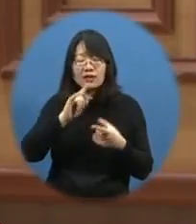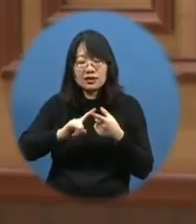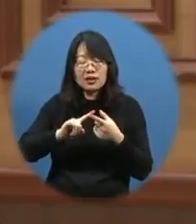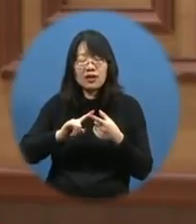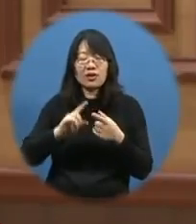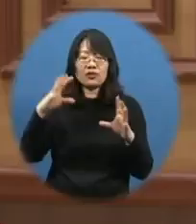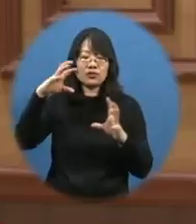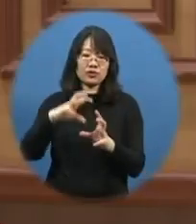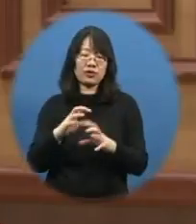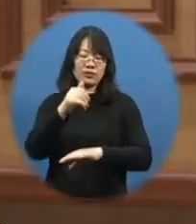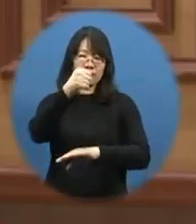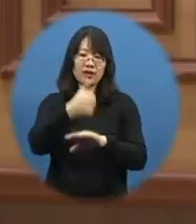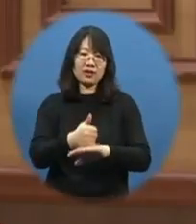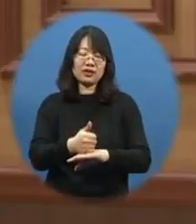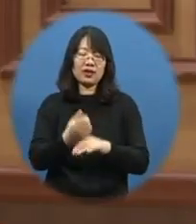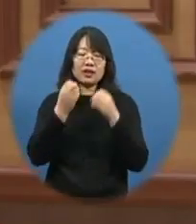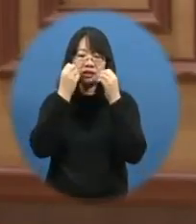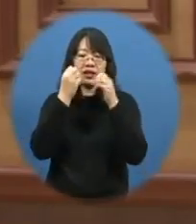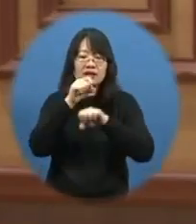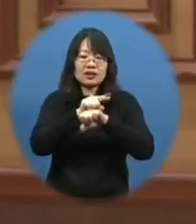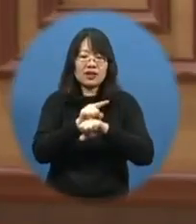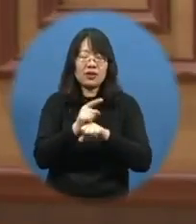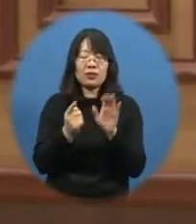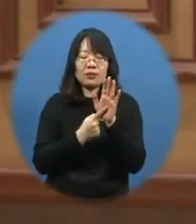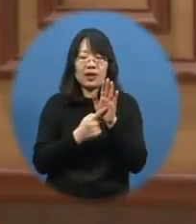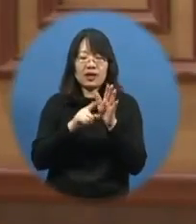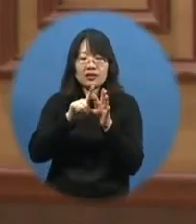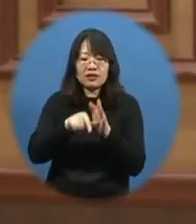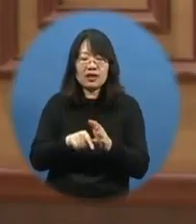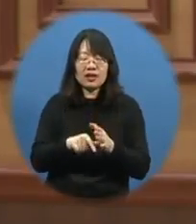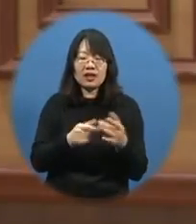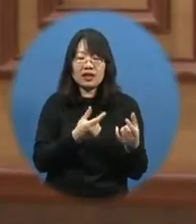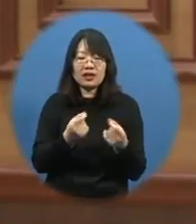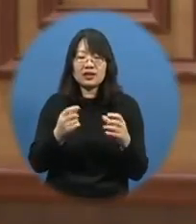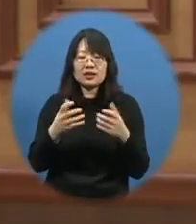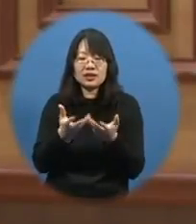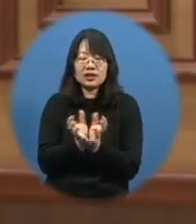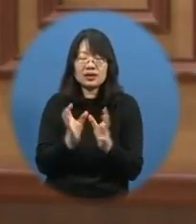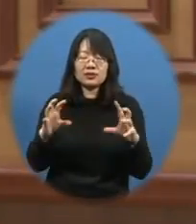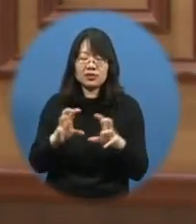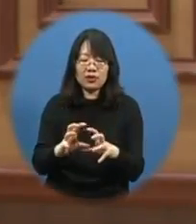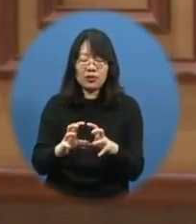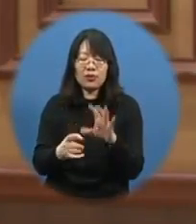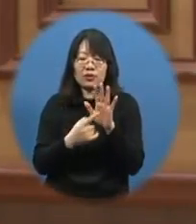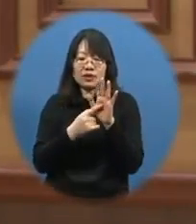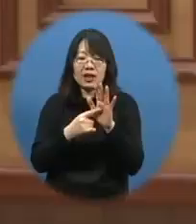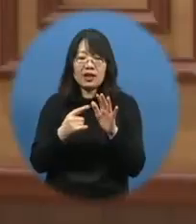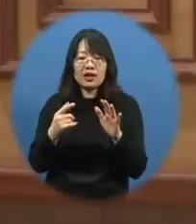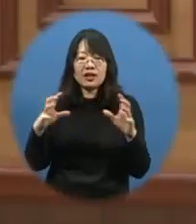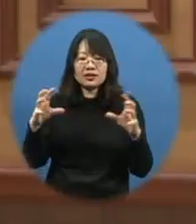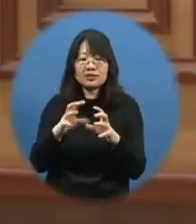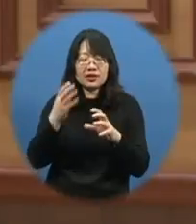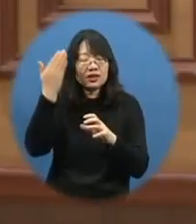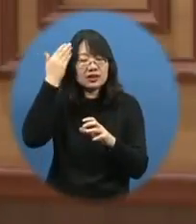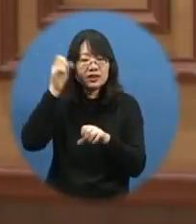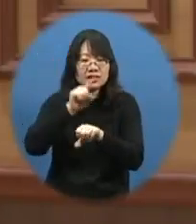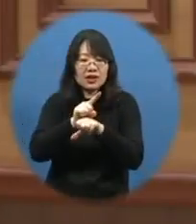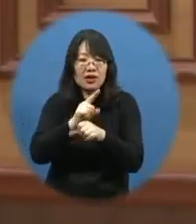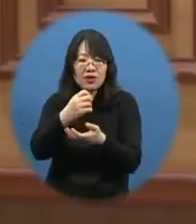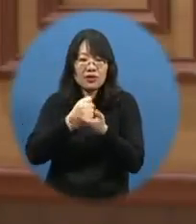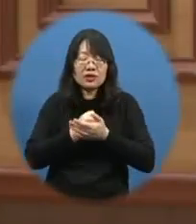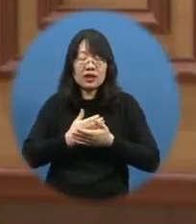융합은 나중에 창의성을 발휘할 때 같이 팀워크를 발휘합니다. 집단지성으로 들어가는 것이지 예, 예.